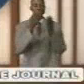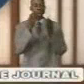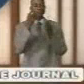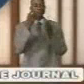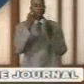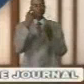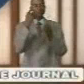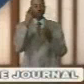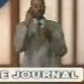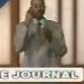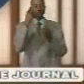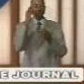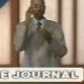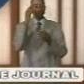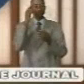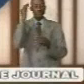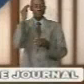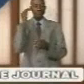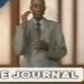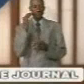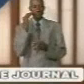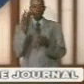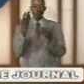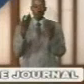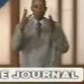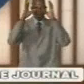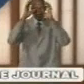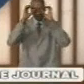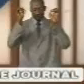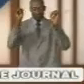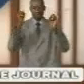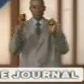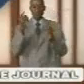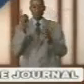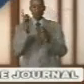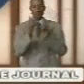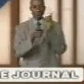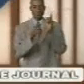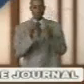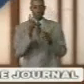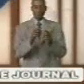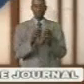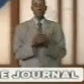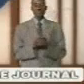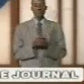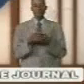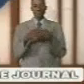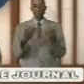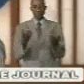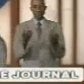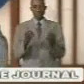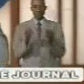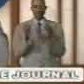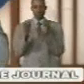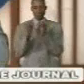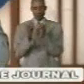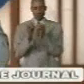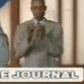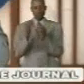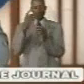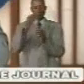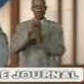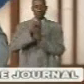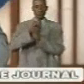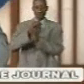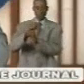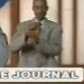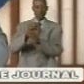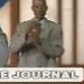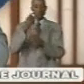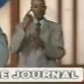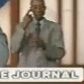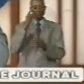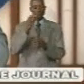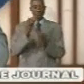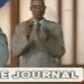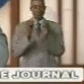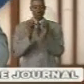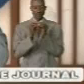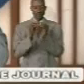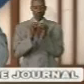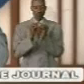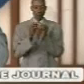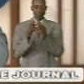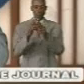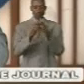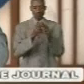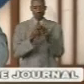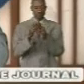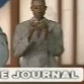Du 14e sommet de la francophonie, tous les responsables des instances en charge de la sécurisation de la ville de Kinshasa, convoqués par le ministre de l'Intérieur